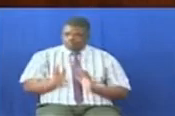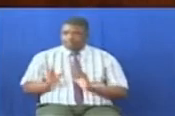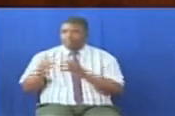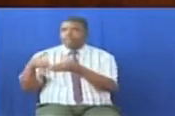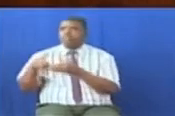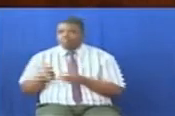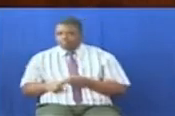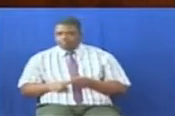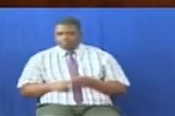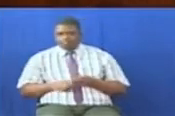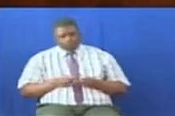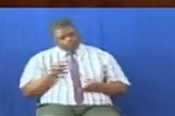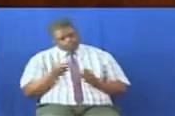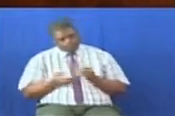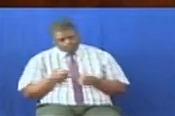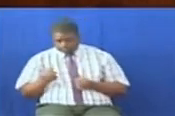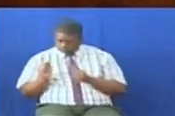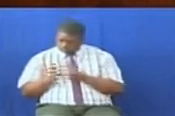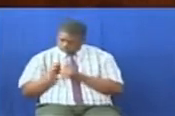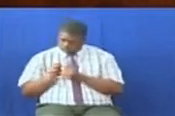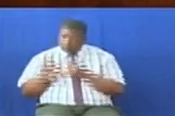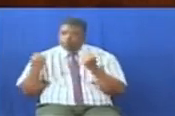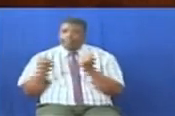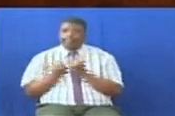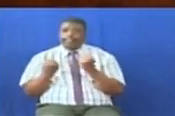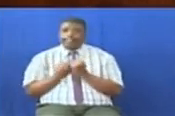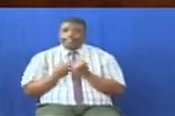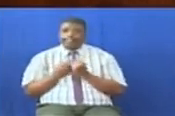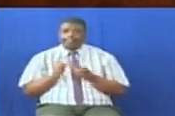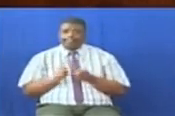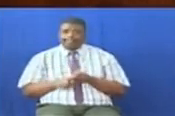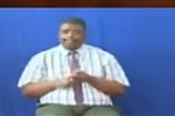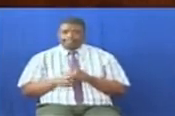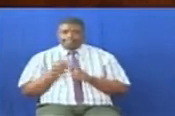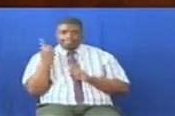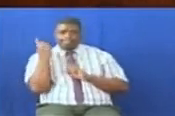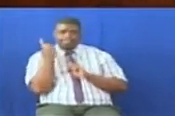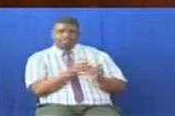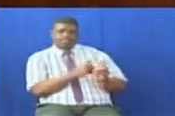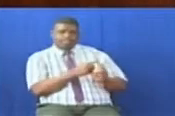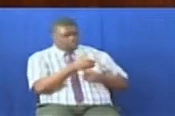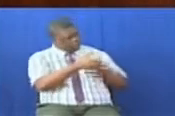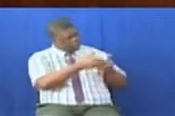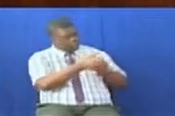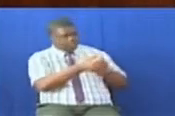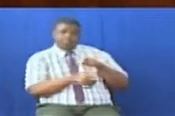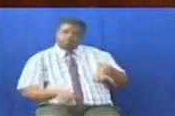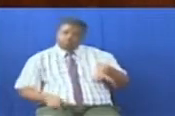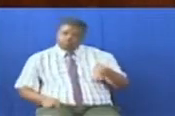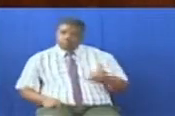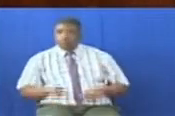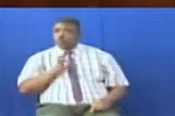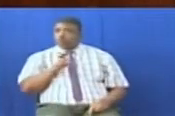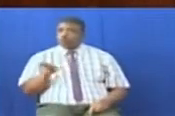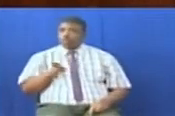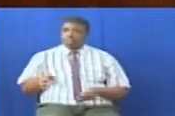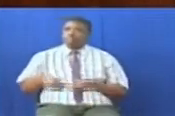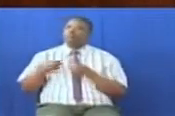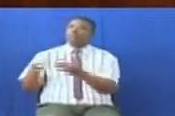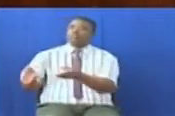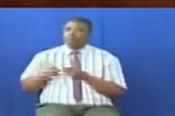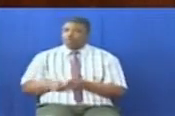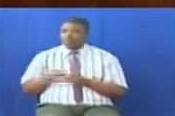kwamba walau kiundwe chombo ambacho kitakuwa kinafuatilia kwa karibu hizi hoja zote zinazotolewa, kwa sababu